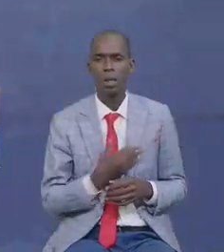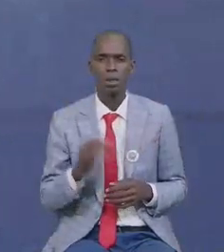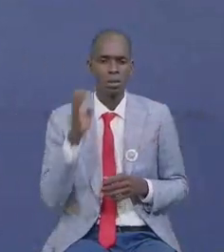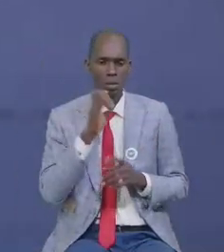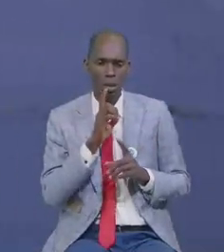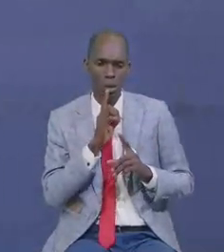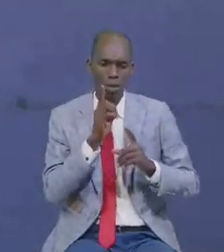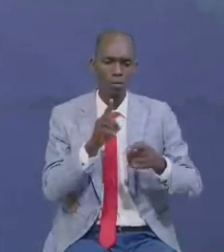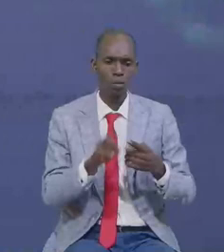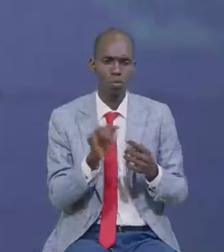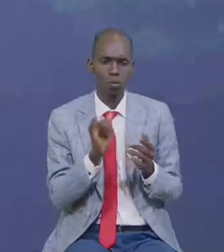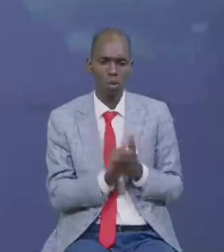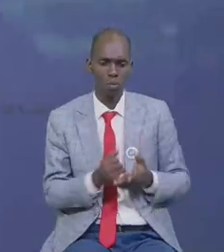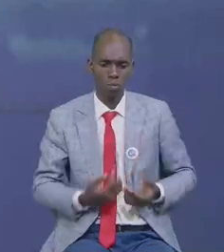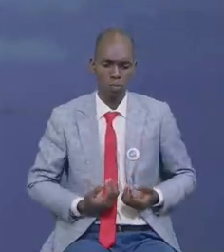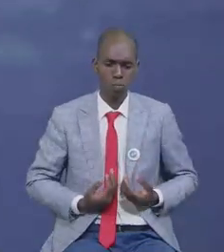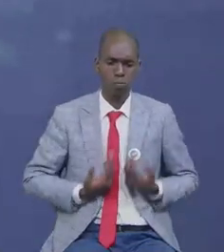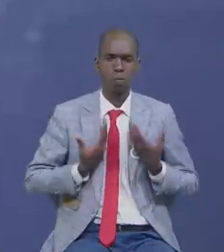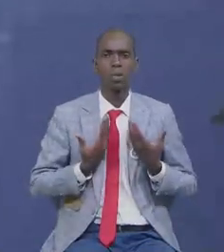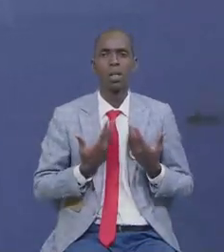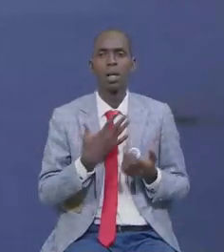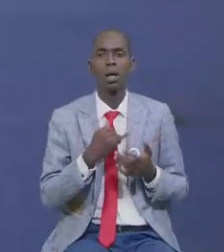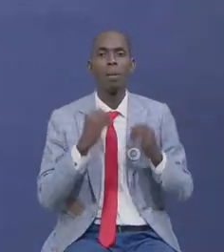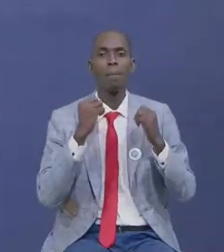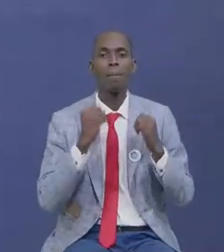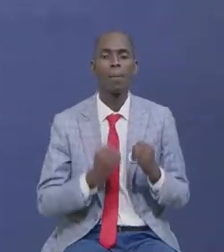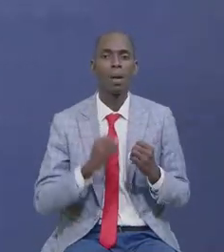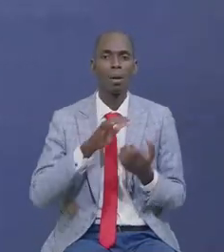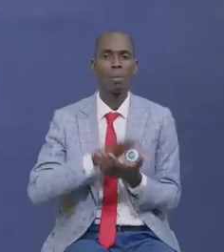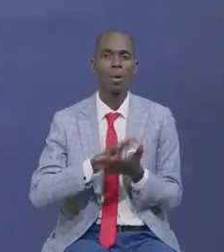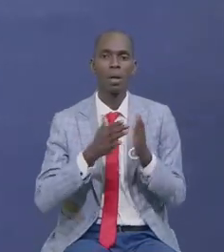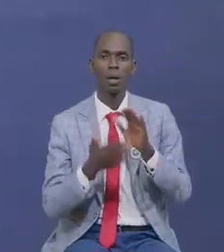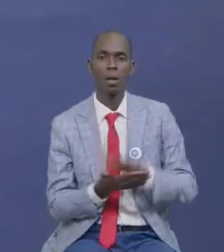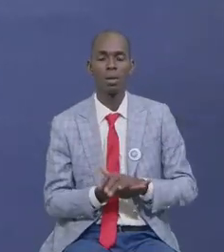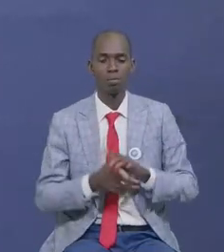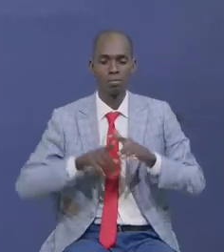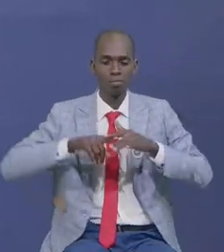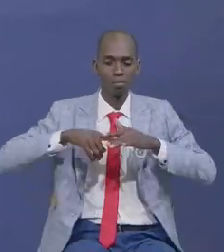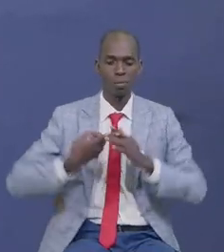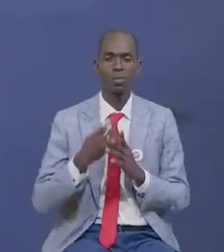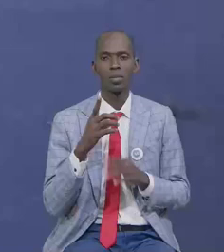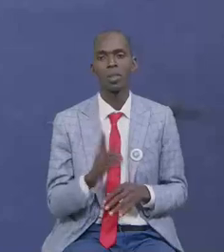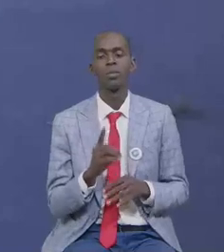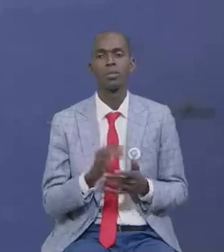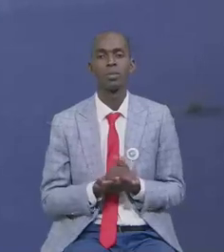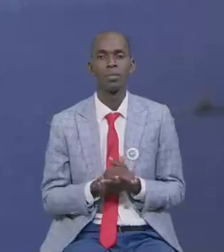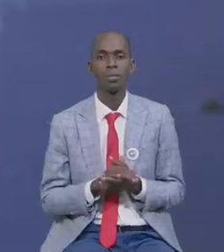Il a répondu à ce mouvement. Et la puissance a été activée.